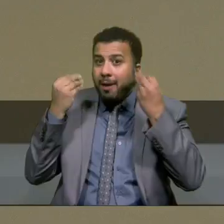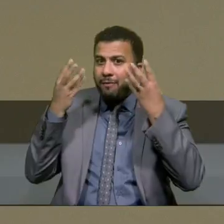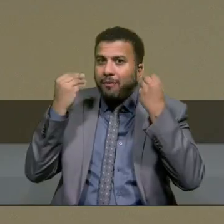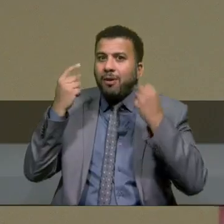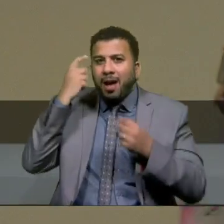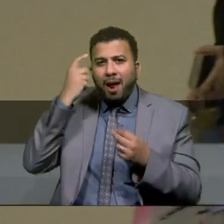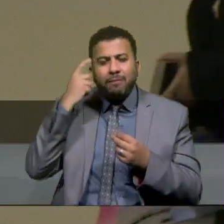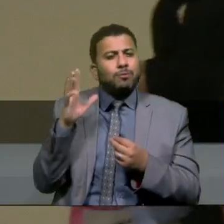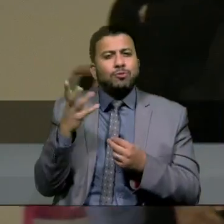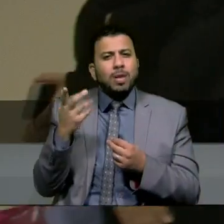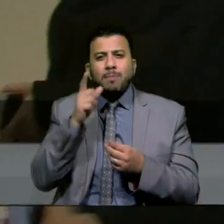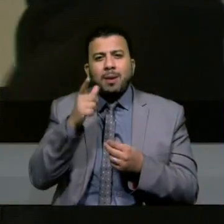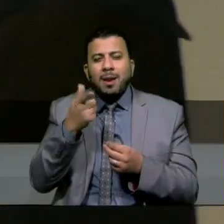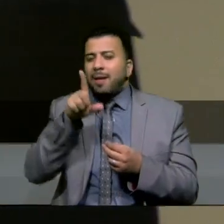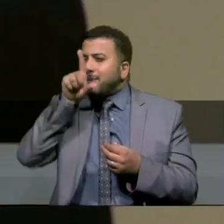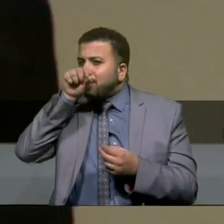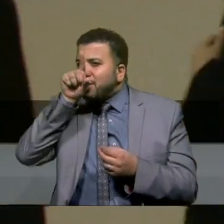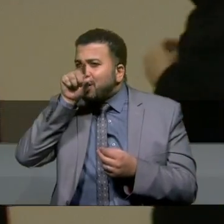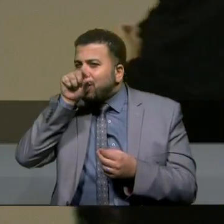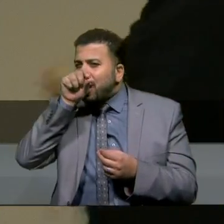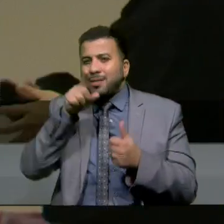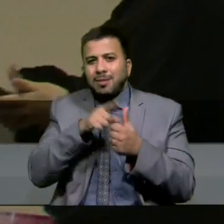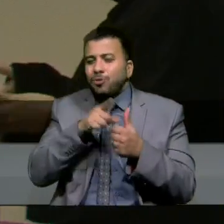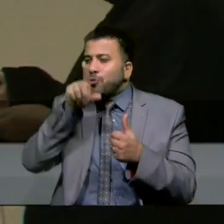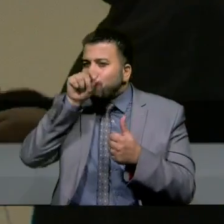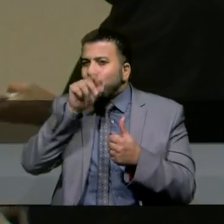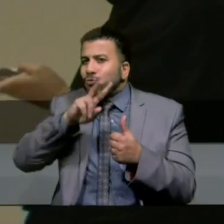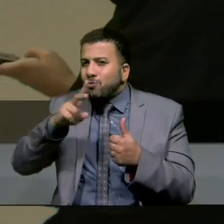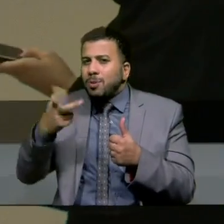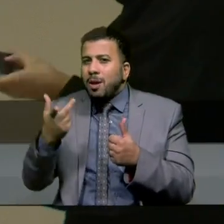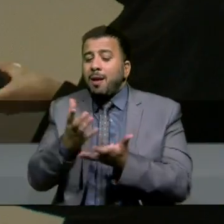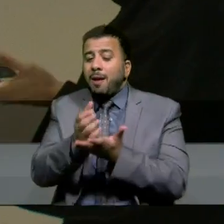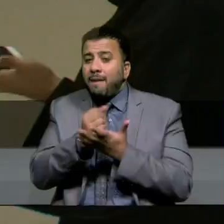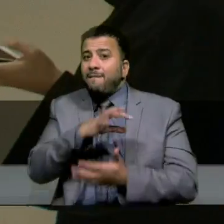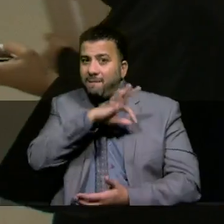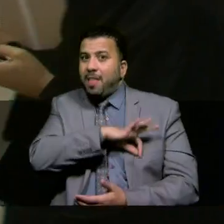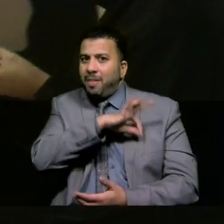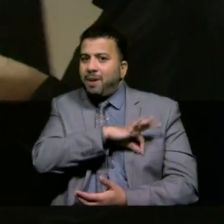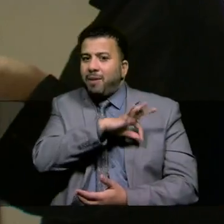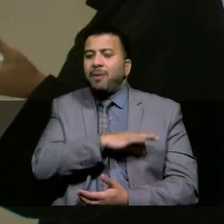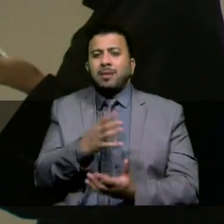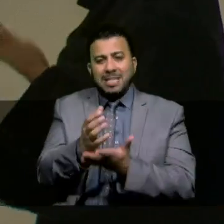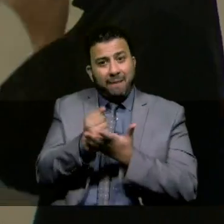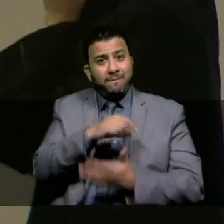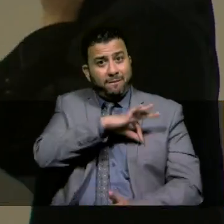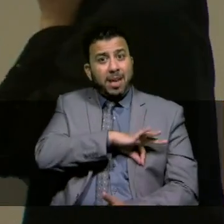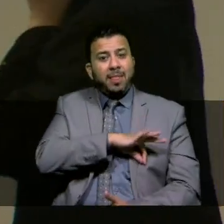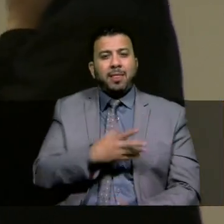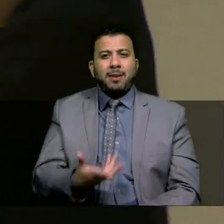كل شيء، يعرفون من الحيوانات من دياي من الأشياء هذا، ويستفيد الزايد ويستفيد